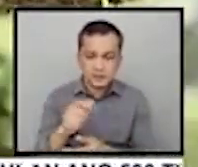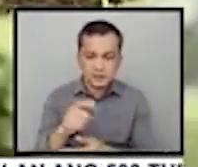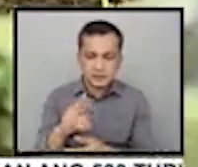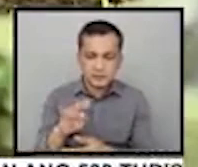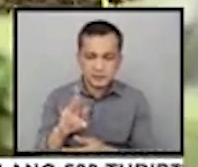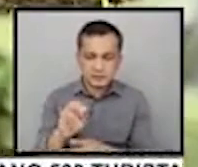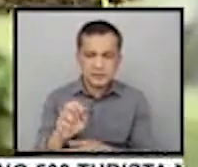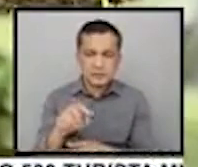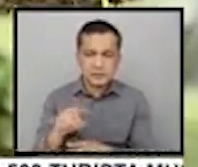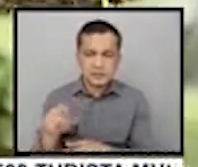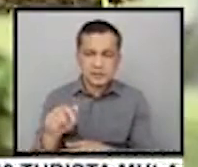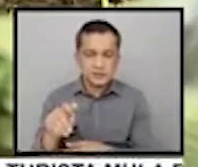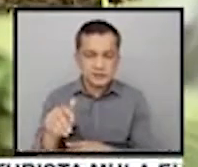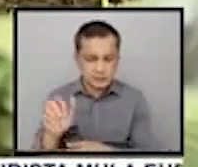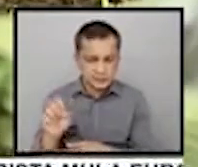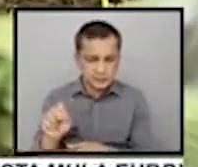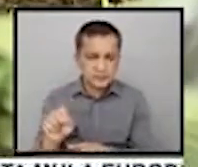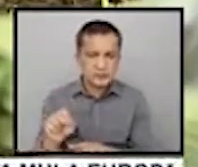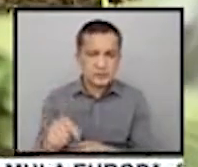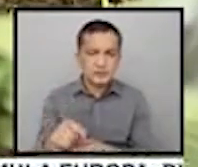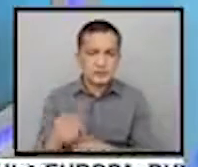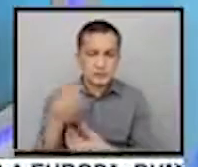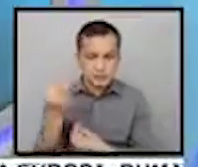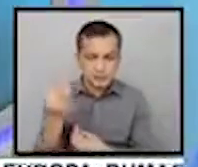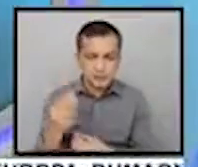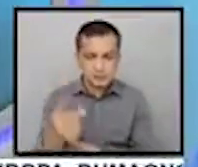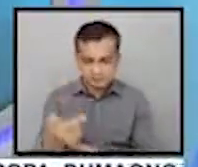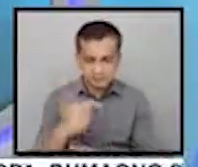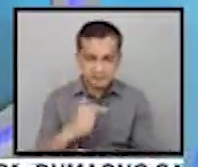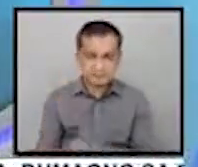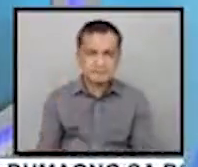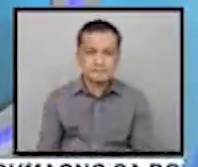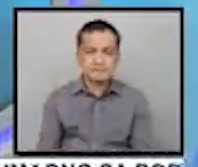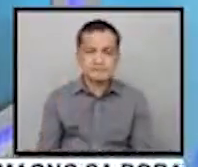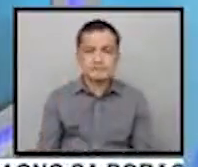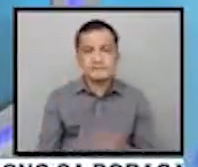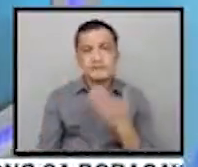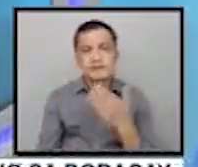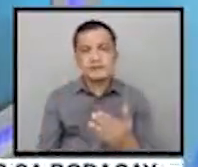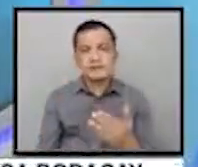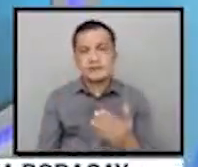Agribusiness-AMAS. At yan muna ang pinakauling balita. Balik sa inyo dyan, Dayan. Maraming salamat sa iyo, Joshua Garcia.